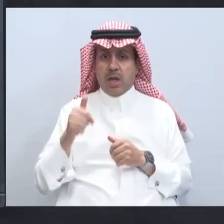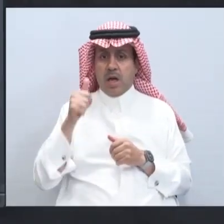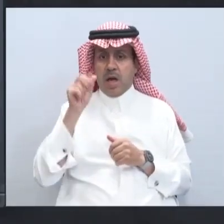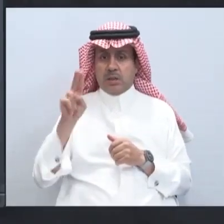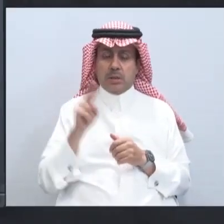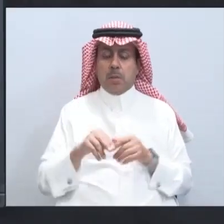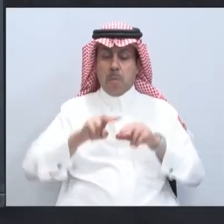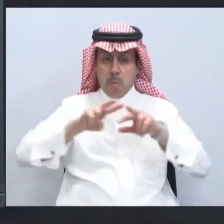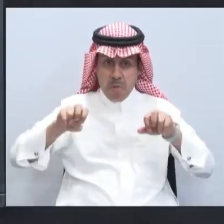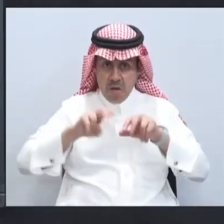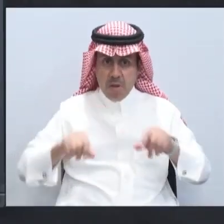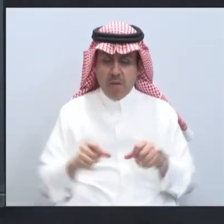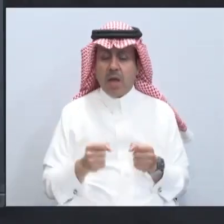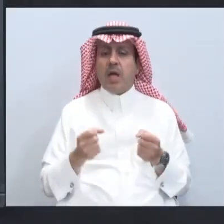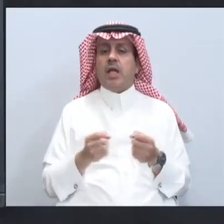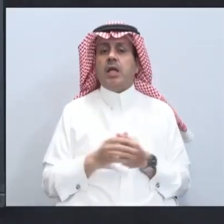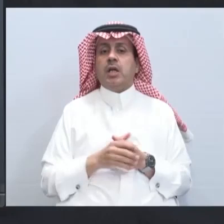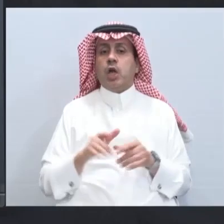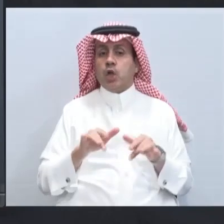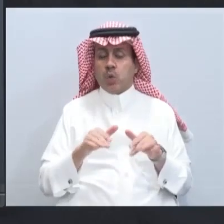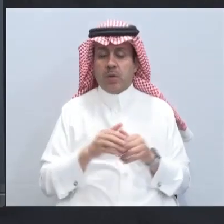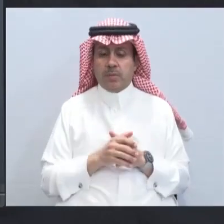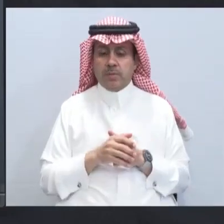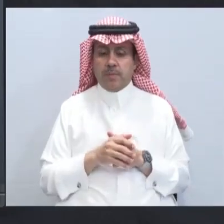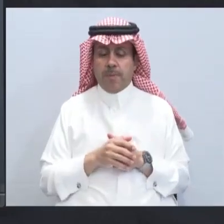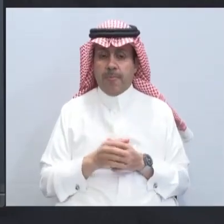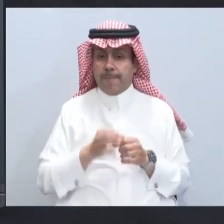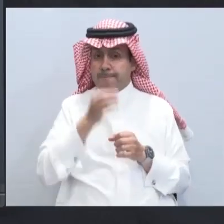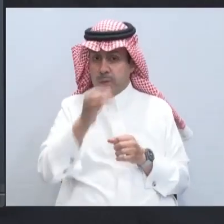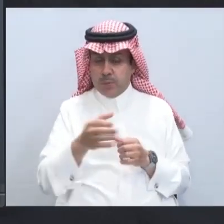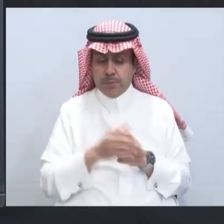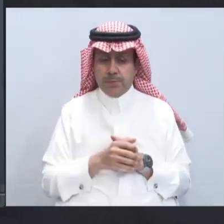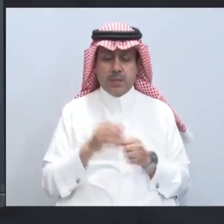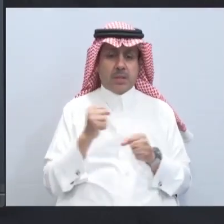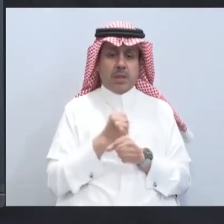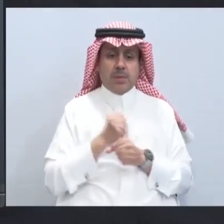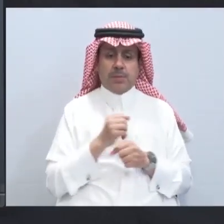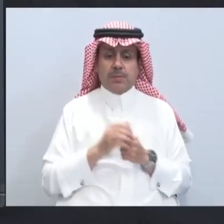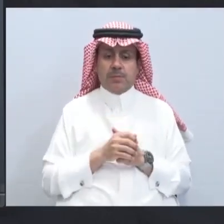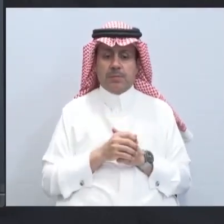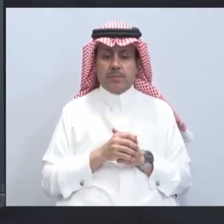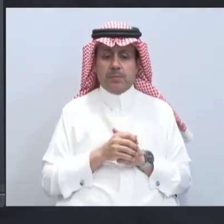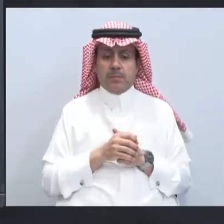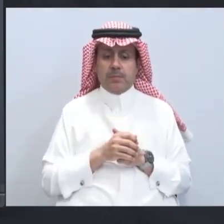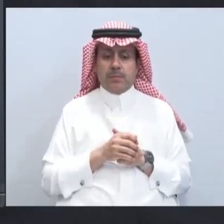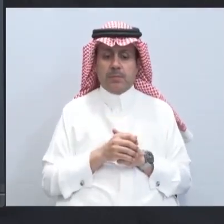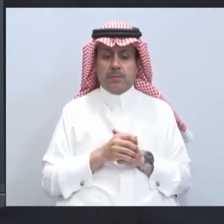خلالها من خلالها تستطيع الوصول الى المعلومات وتستطيع استخدام هذه الاساليب